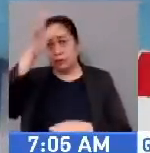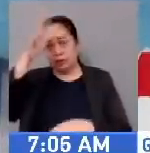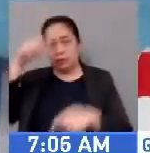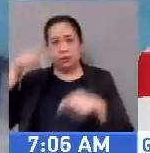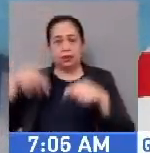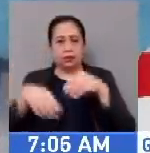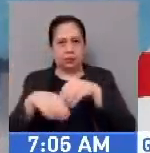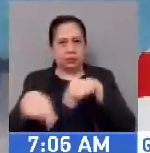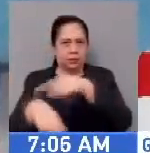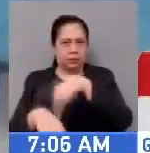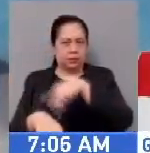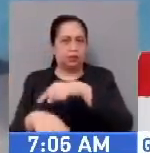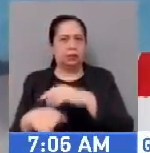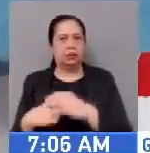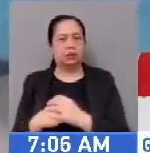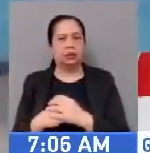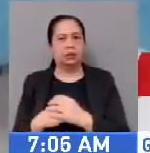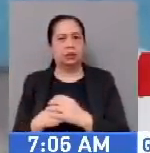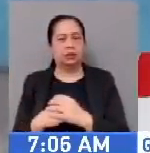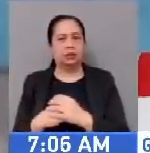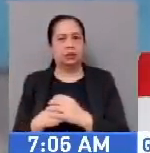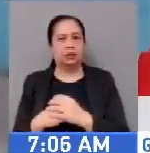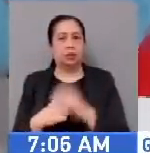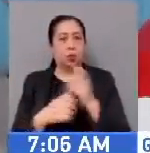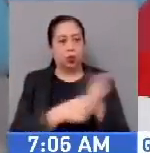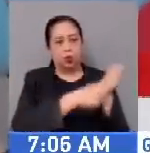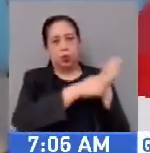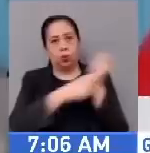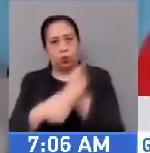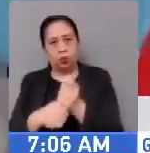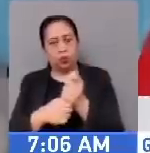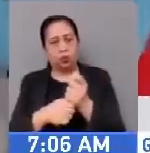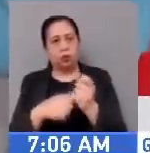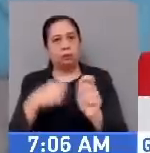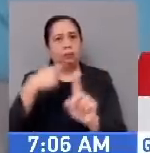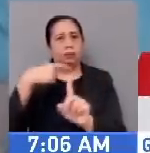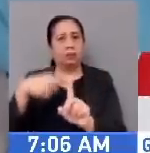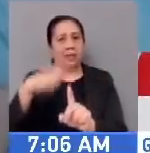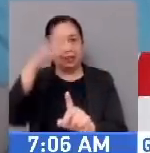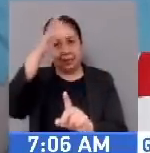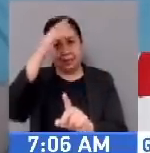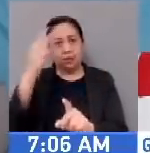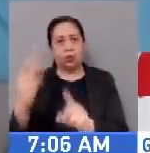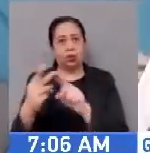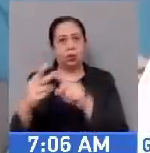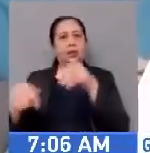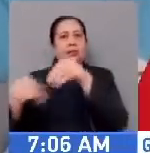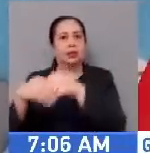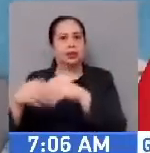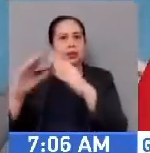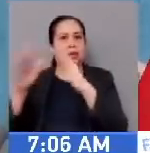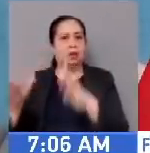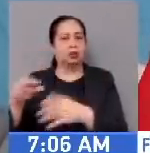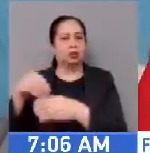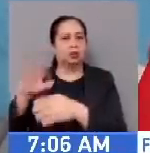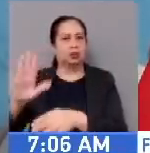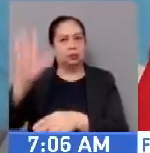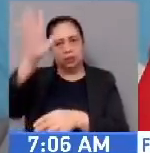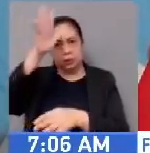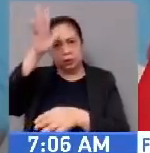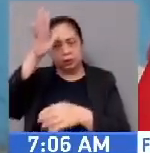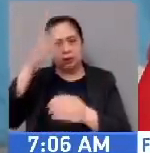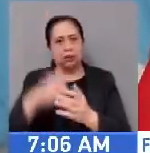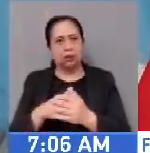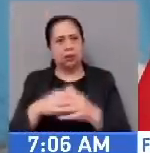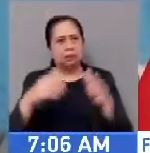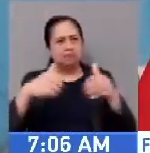yung bumalo at yung tatay niya. Yung dalawa na yun, nasa loob ng bahay ng tatay niya. Pinalalabas niya ngayon yung